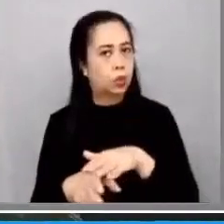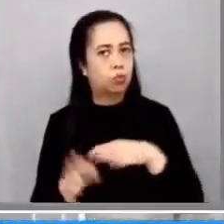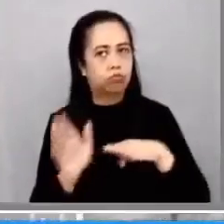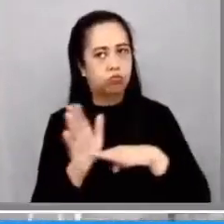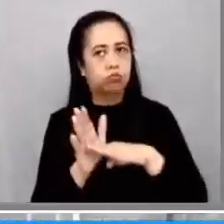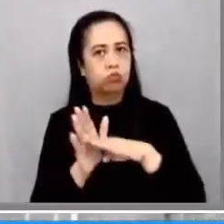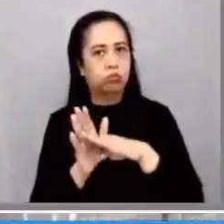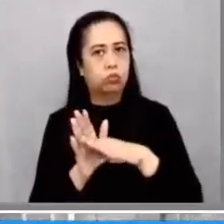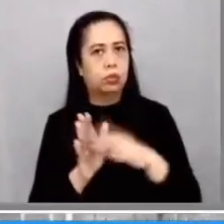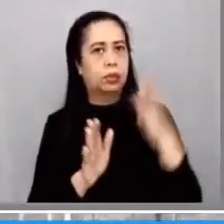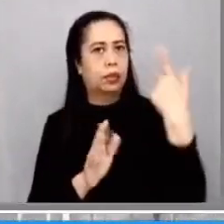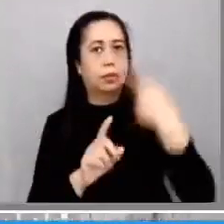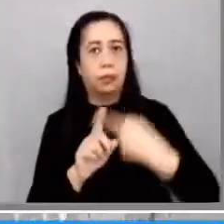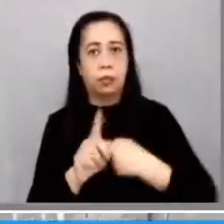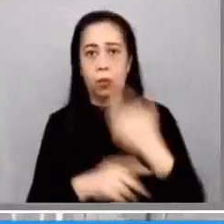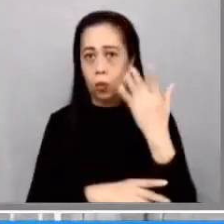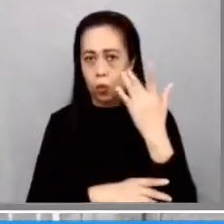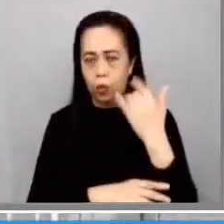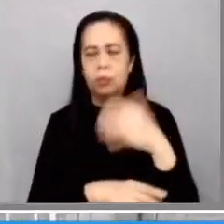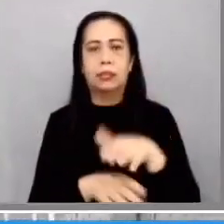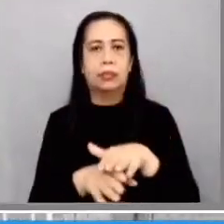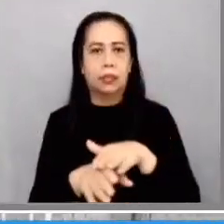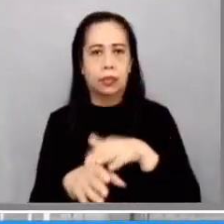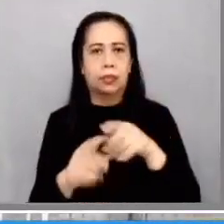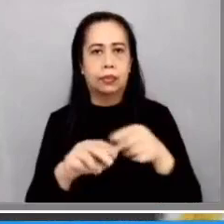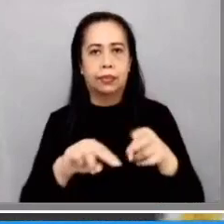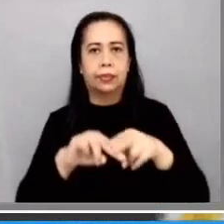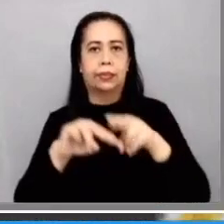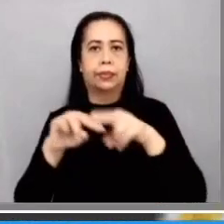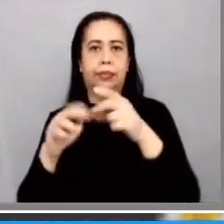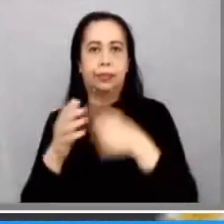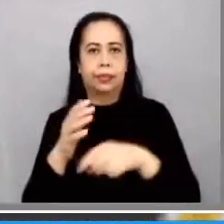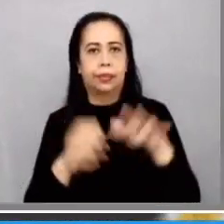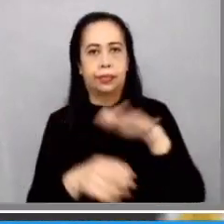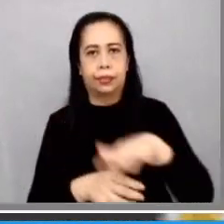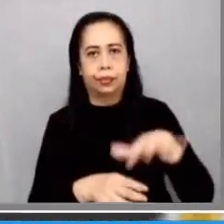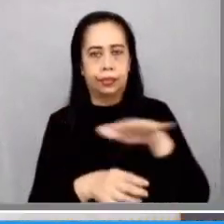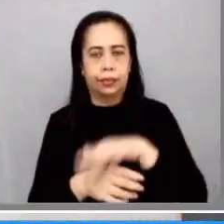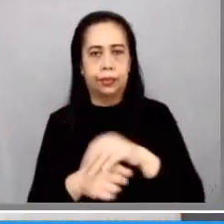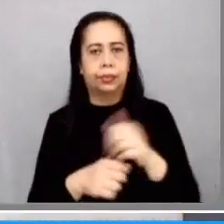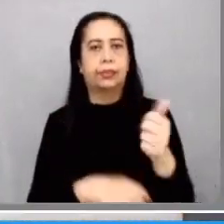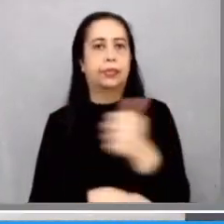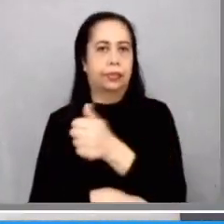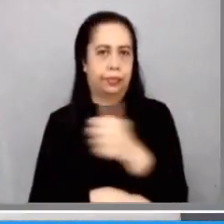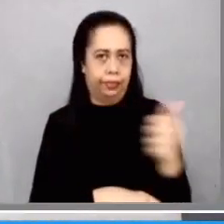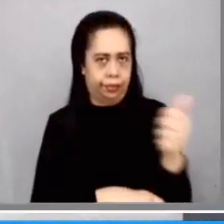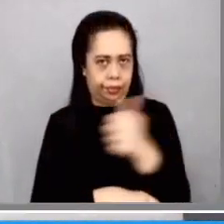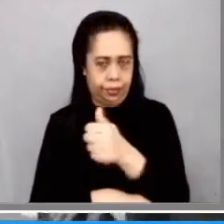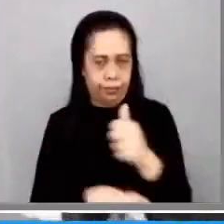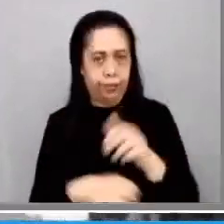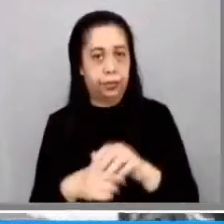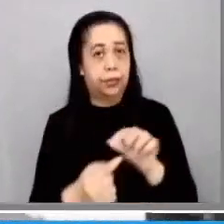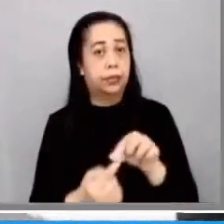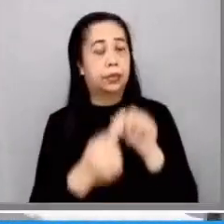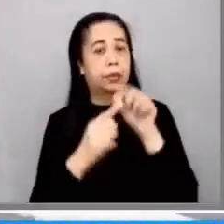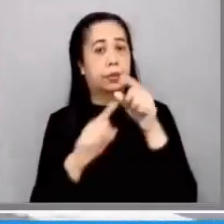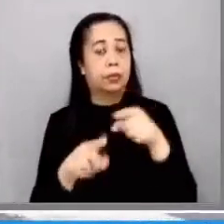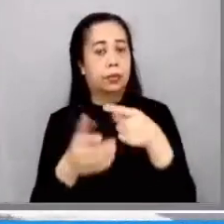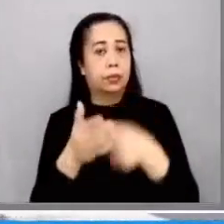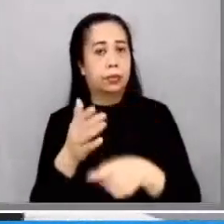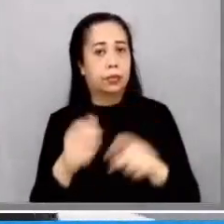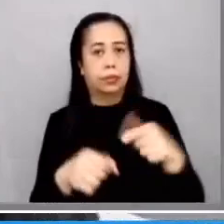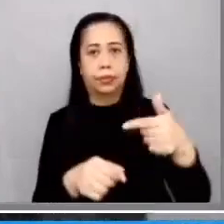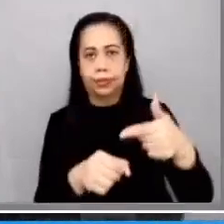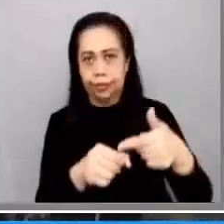nakaraang buwan dahil sa mabagal na pagtaas ng presyo ng sektor ng transportasyon, partikular sa presyo ng produktong petrolyo